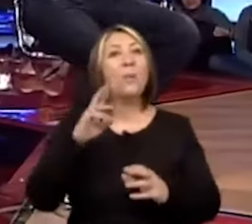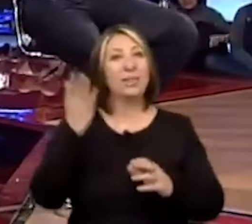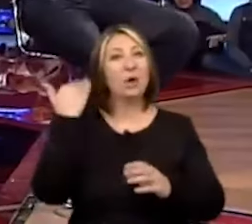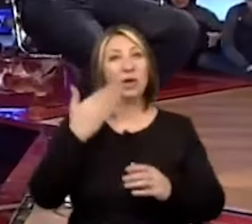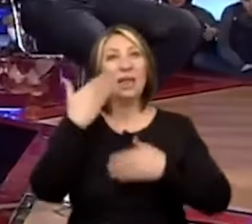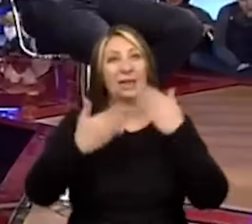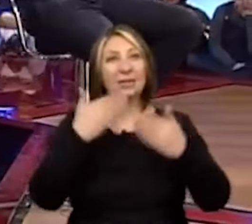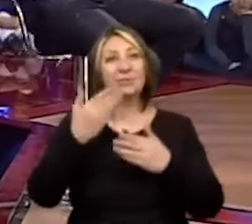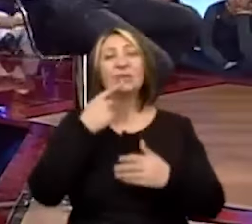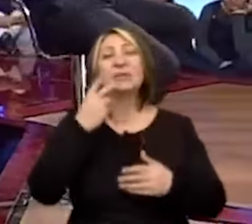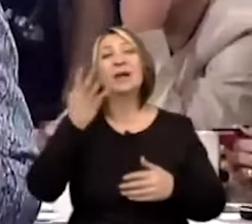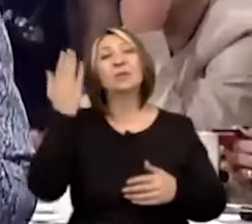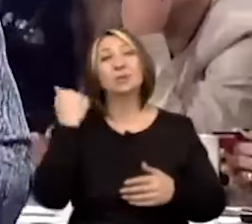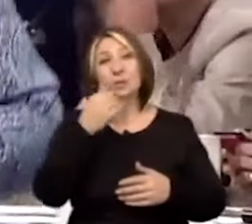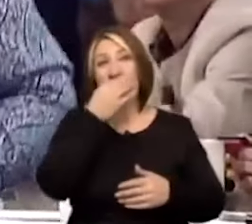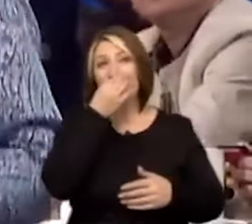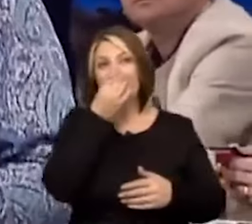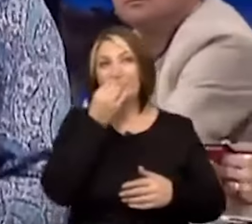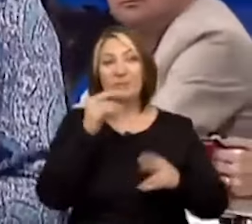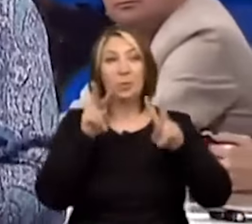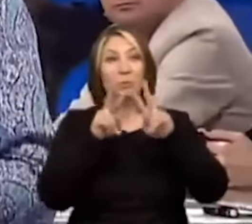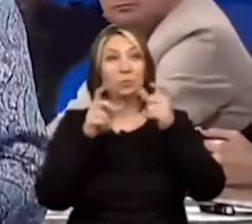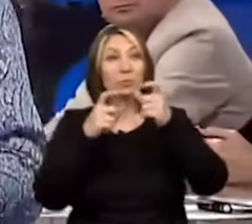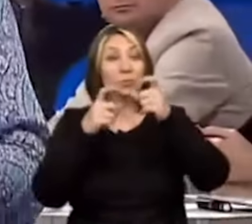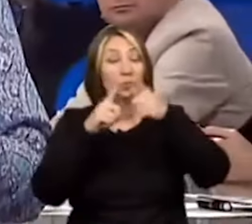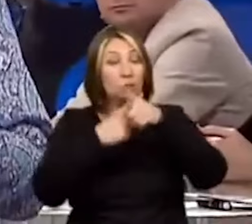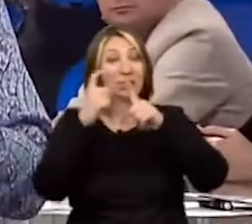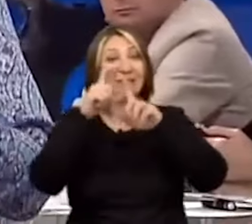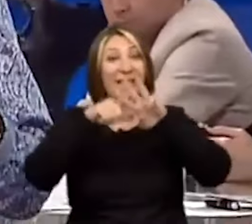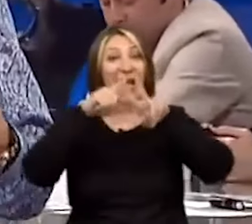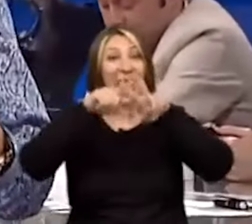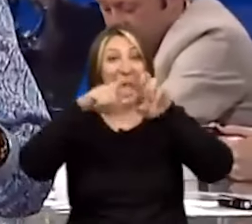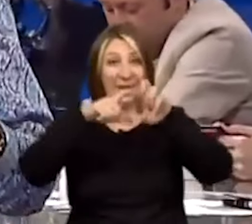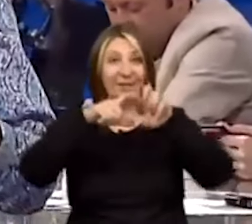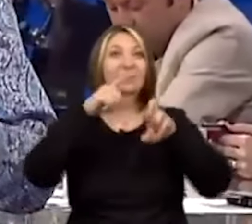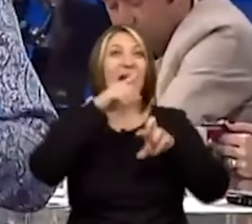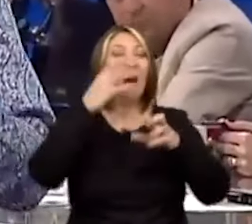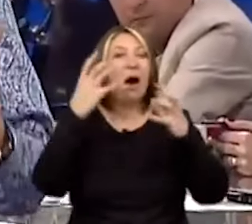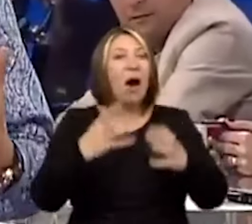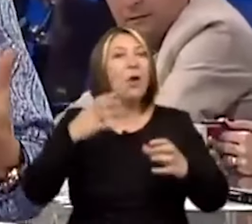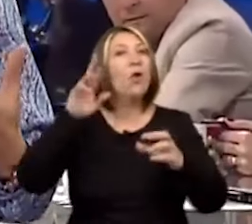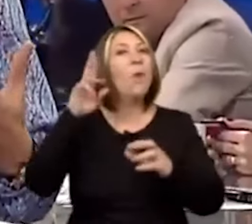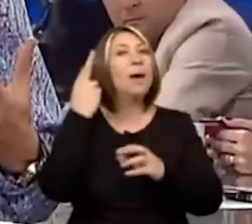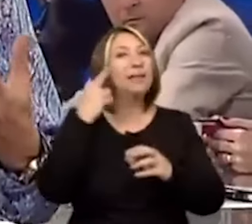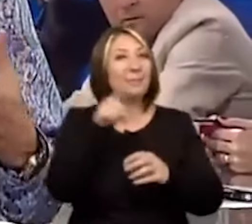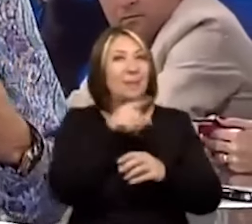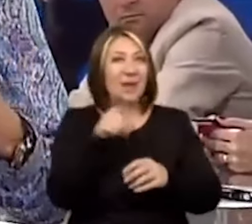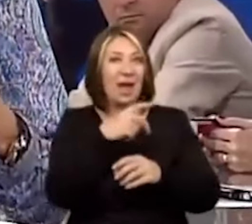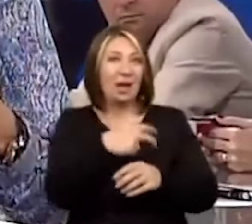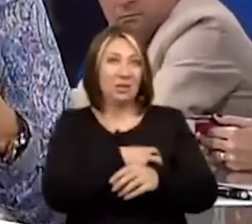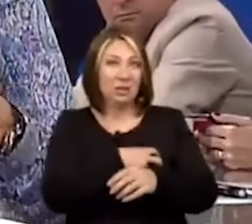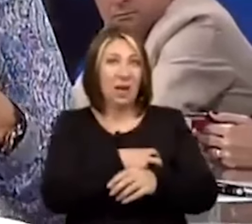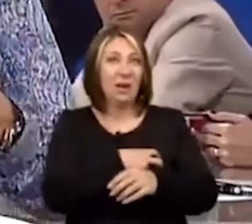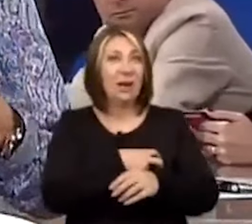de anlatmıştım galiba ama yıllar önce Müjde Hanım'la Müjde Ağar'la ağır romanda biliyorsunuz aşıklar